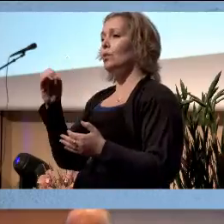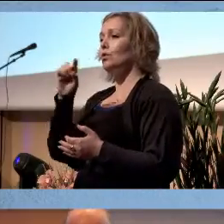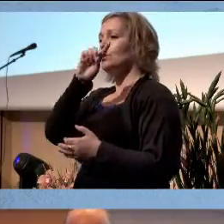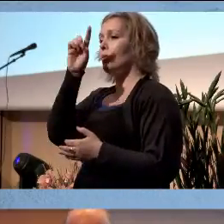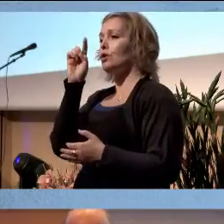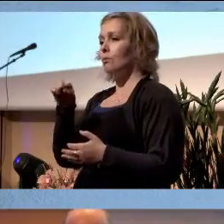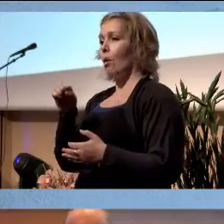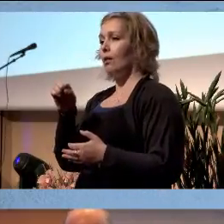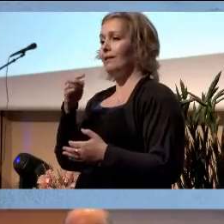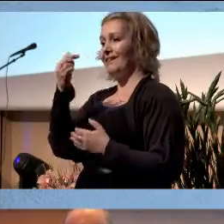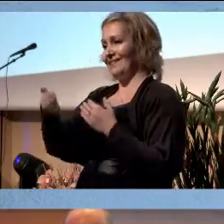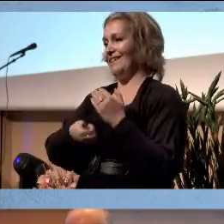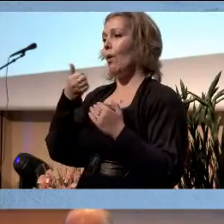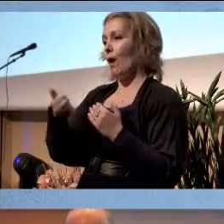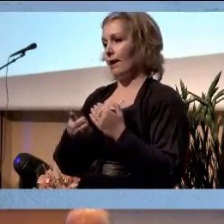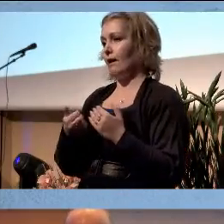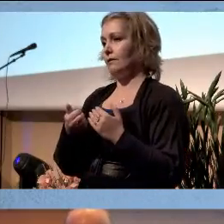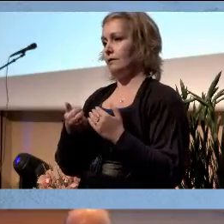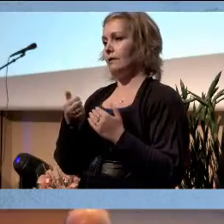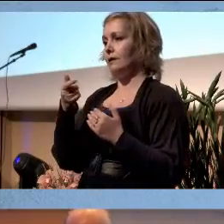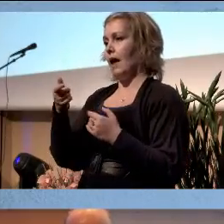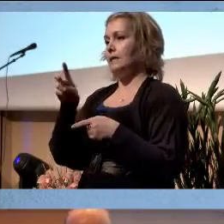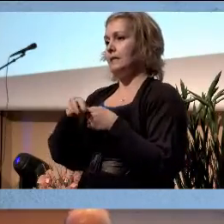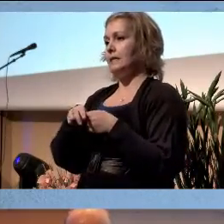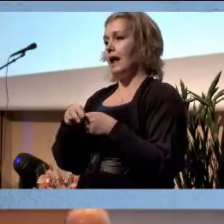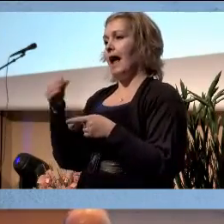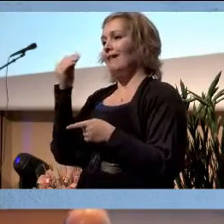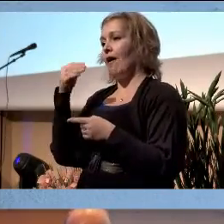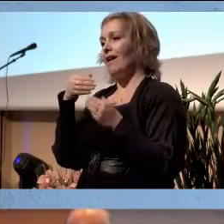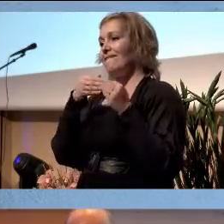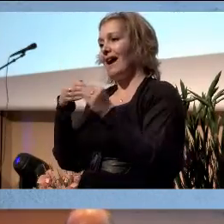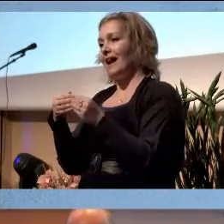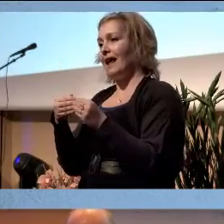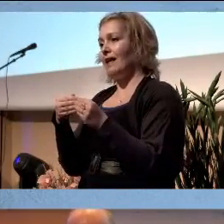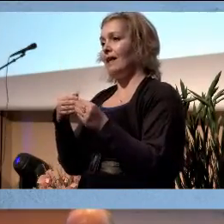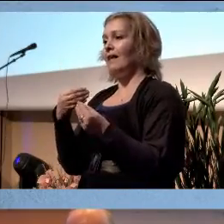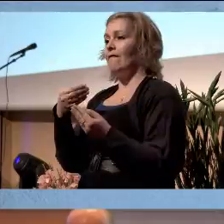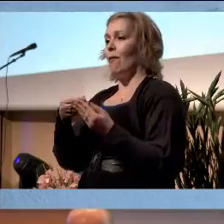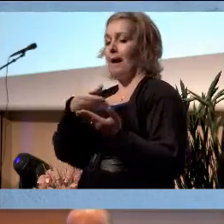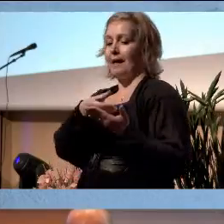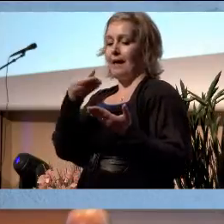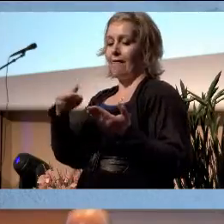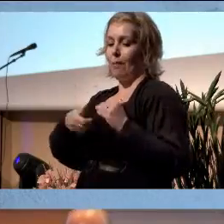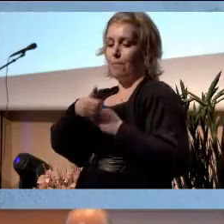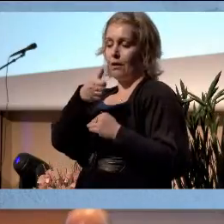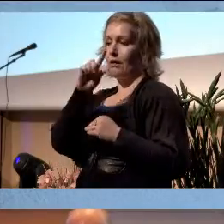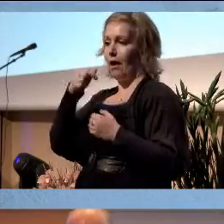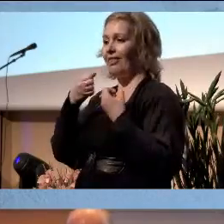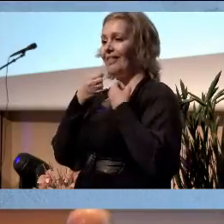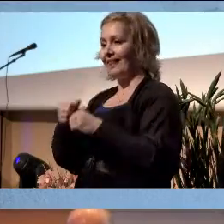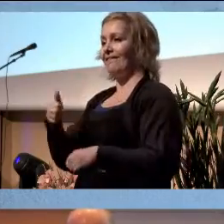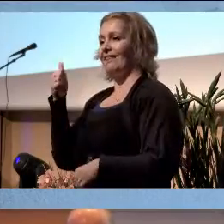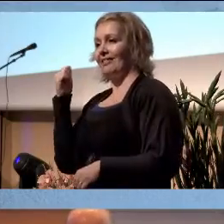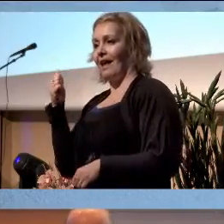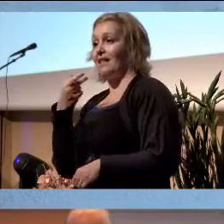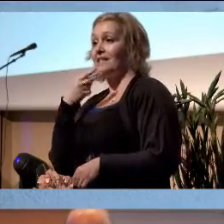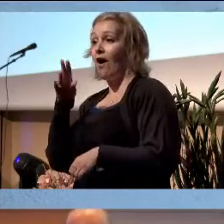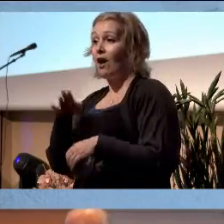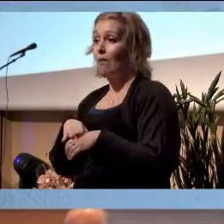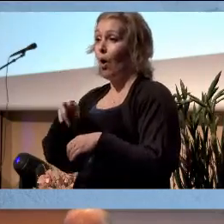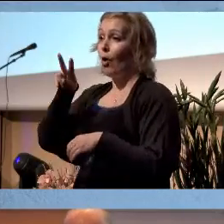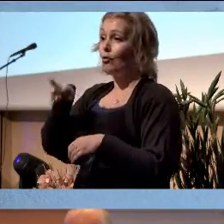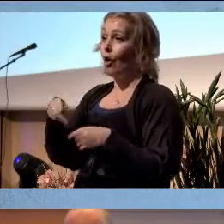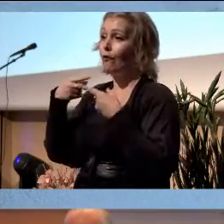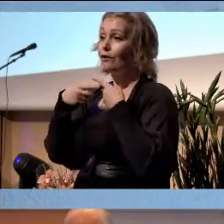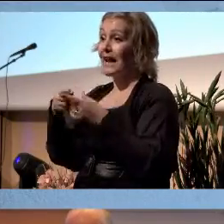spørsmål I året. Der sitter erfarne veiledere. Vi får penger fra myndighetene til å drifte det. Vi svarer på